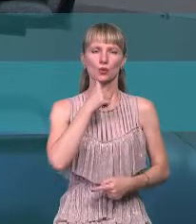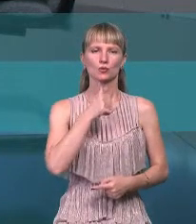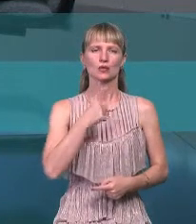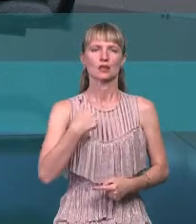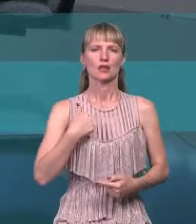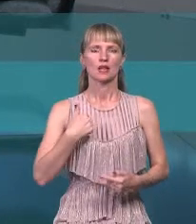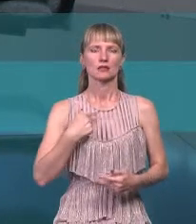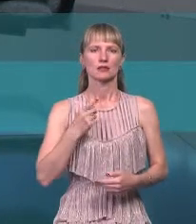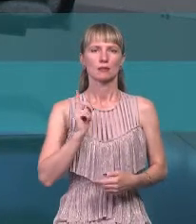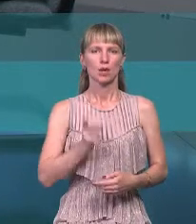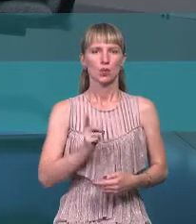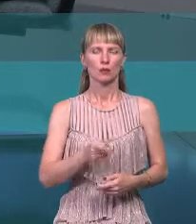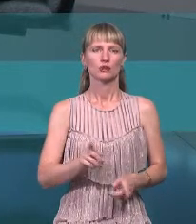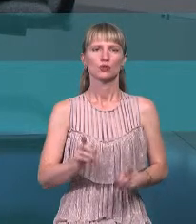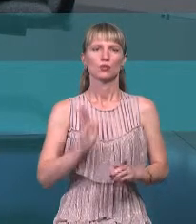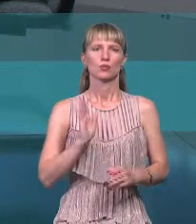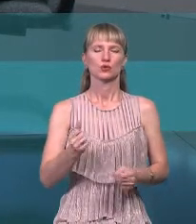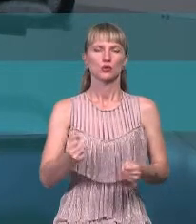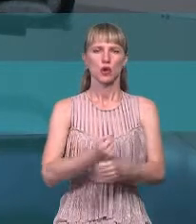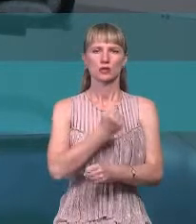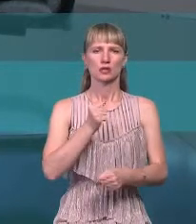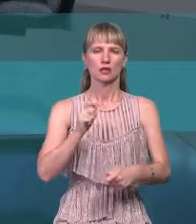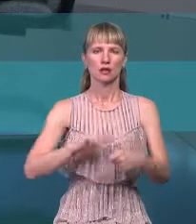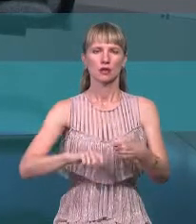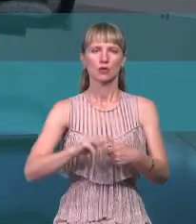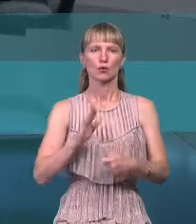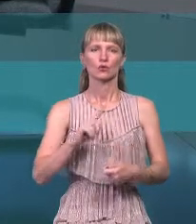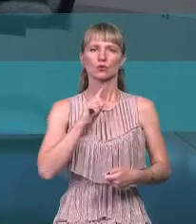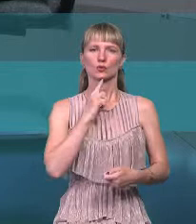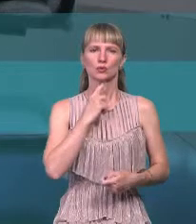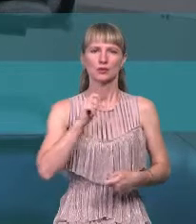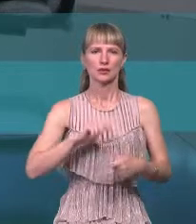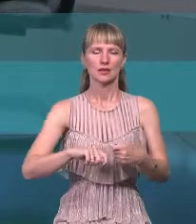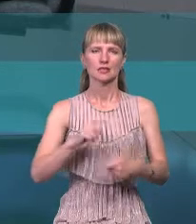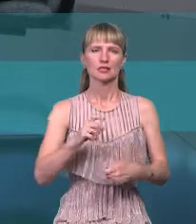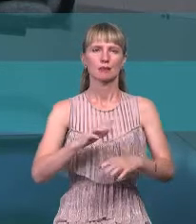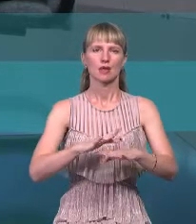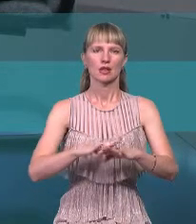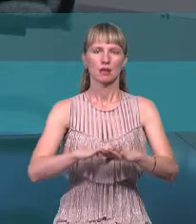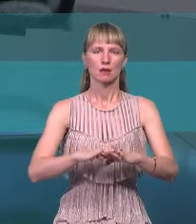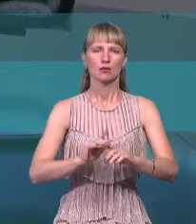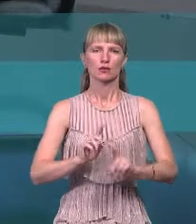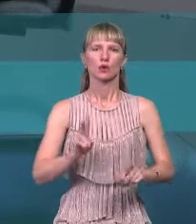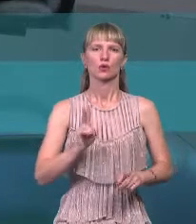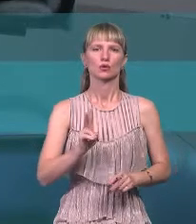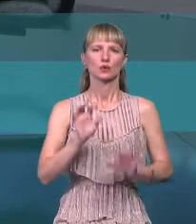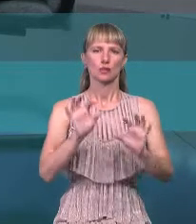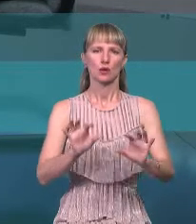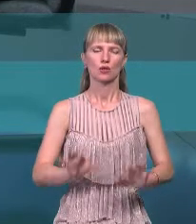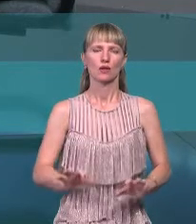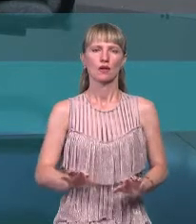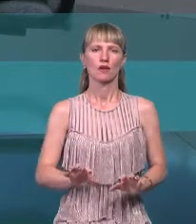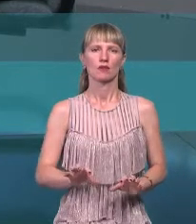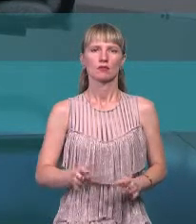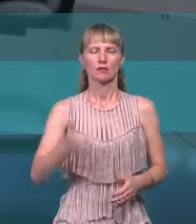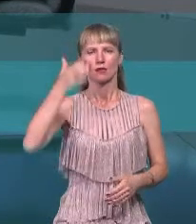нас попереджали, що буде більш жорсткий контроль, більш складні тести, з математики особливо, хтось з законодавців